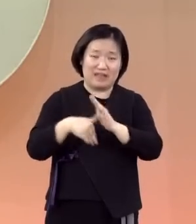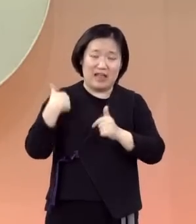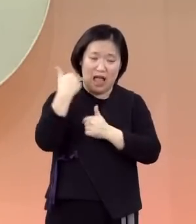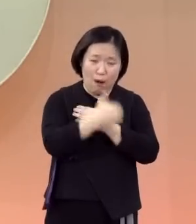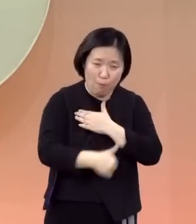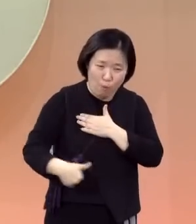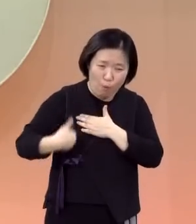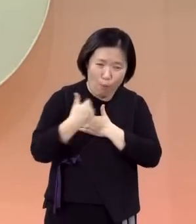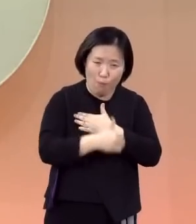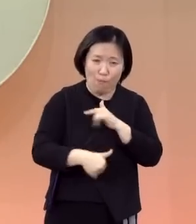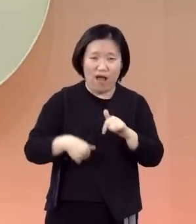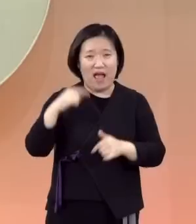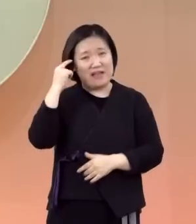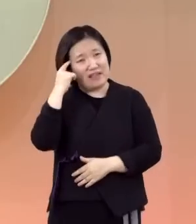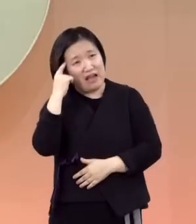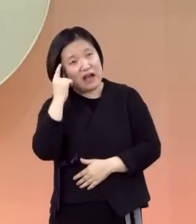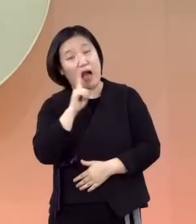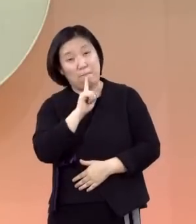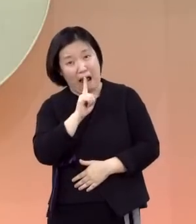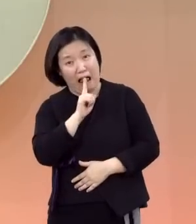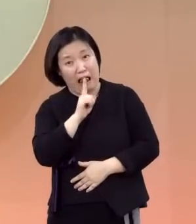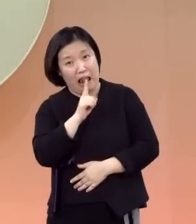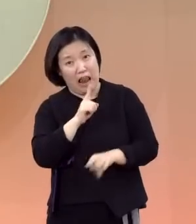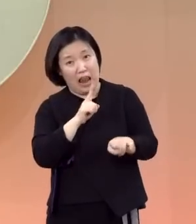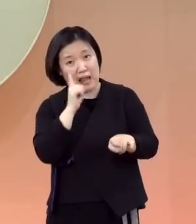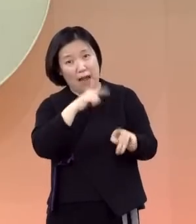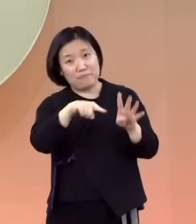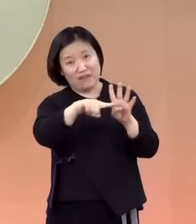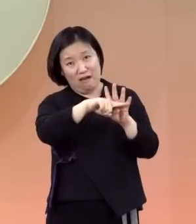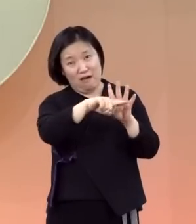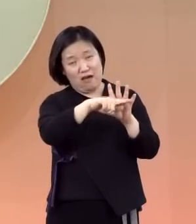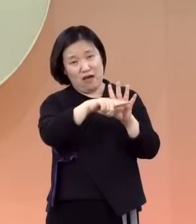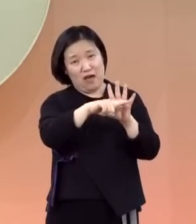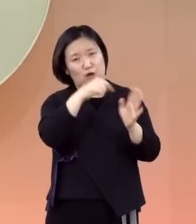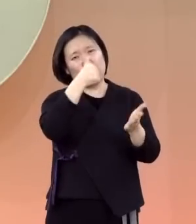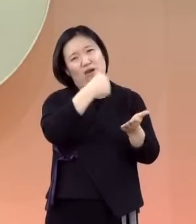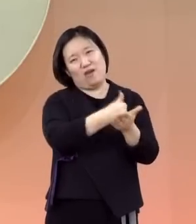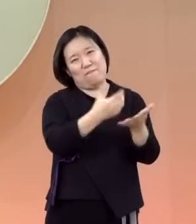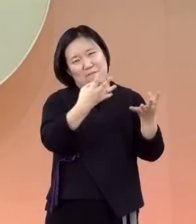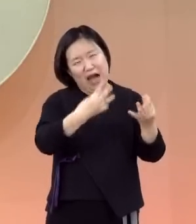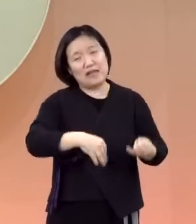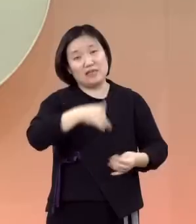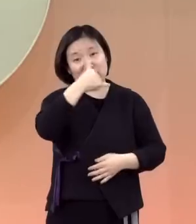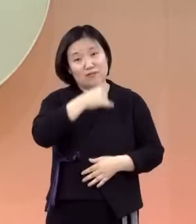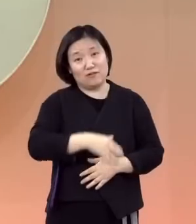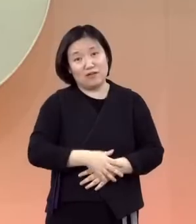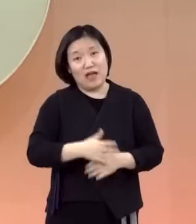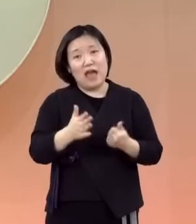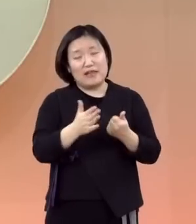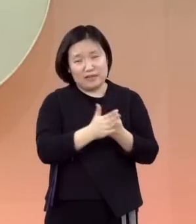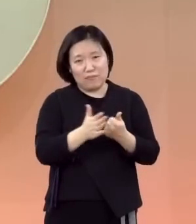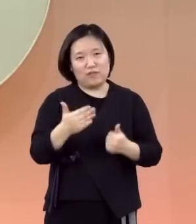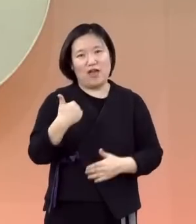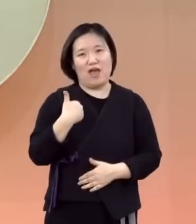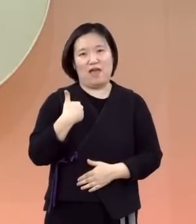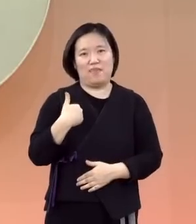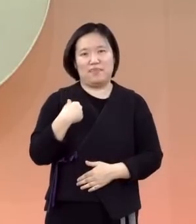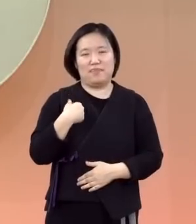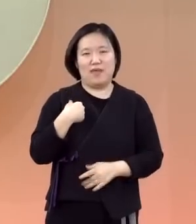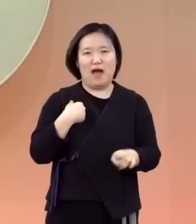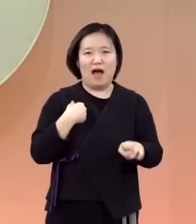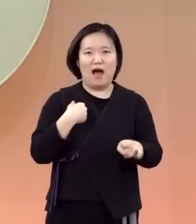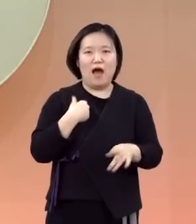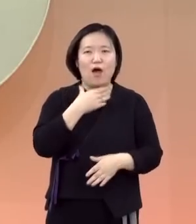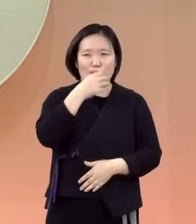내몸과말 과생각으로얼마나많은죄를지었을까?우리는끊임없이자신을갈고 닦고